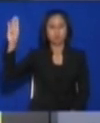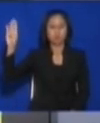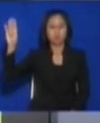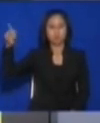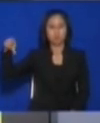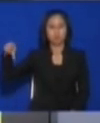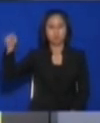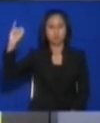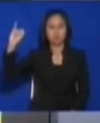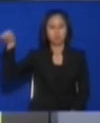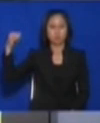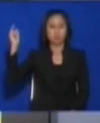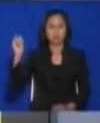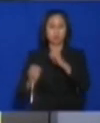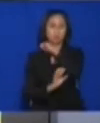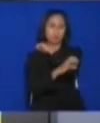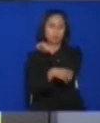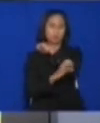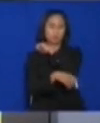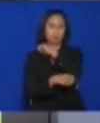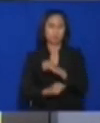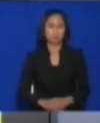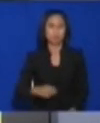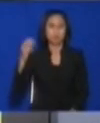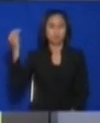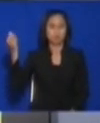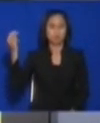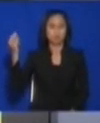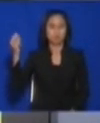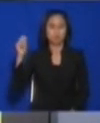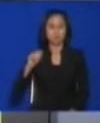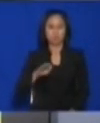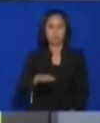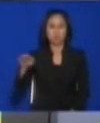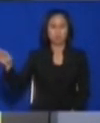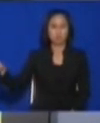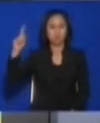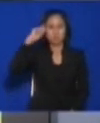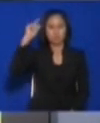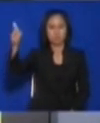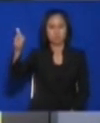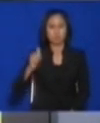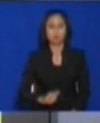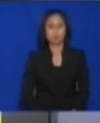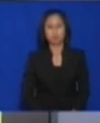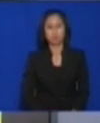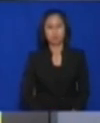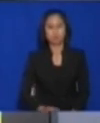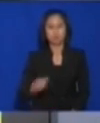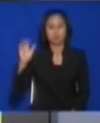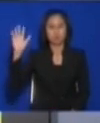miskin tempat Beasiswa bagi anak berprestasi dan tidak mampu kelima pemberdayaan ekonomi kerakyatan